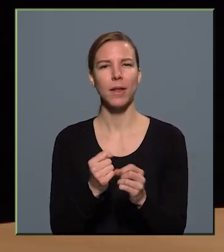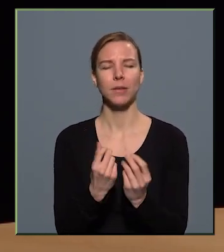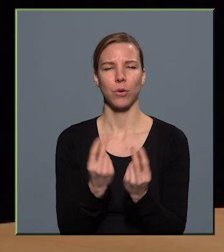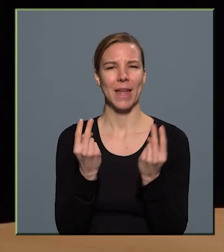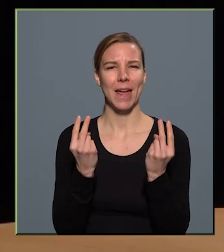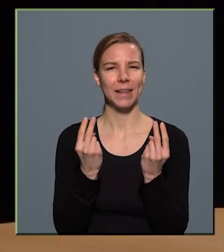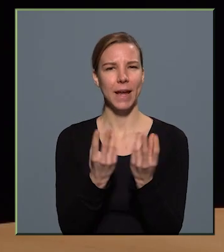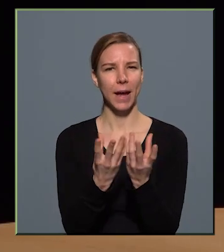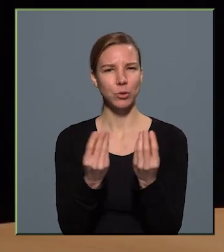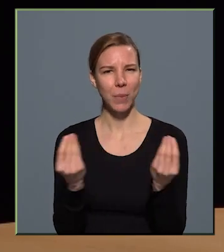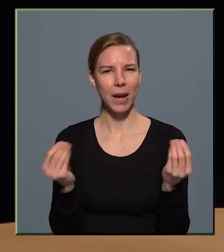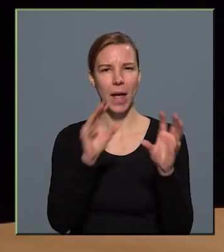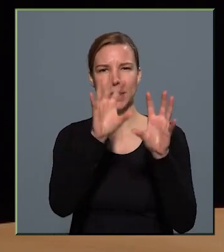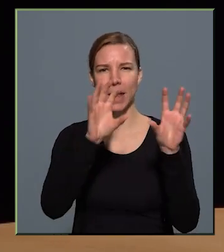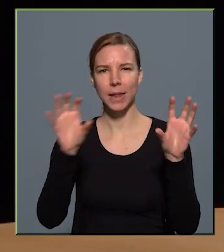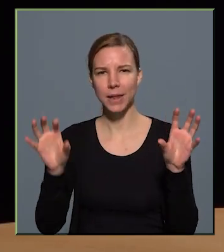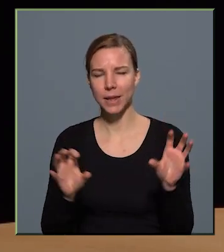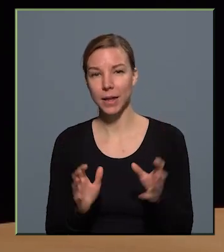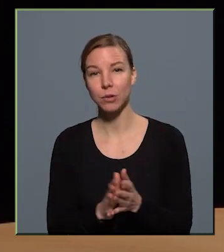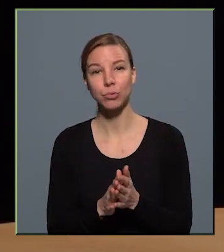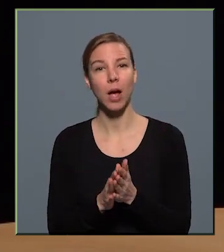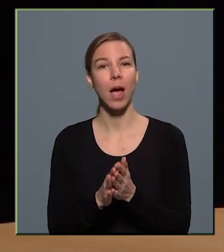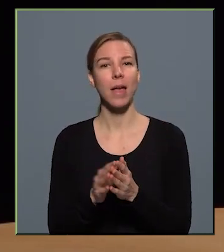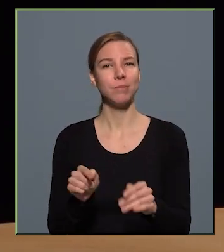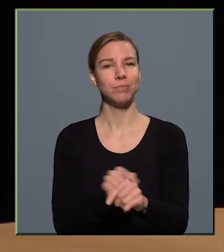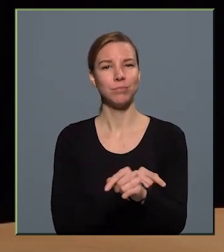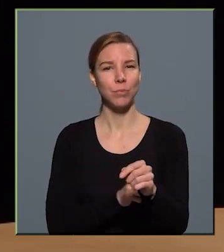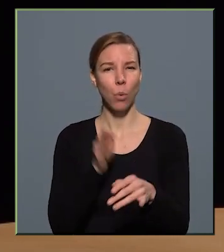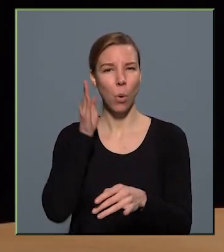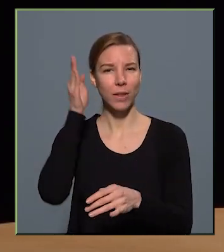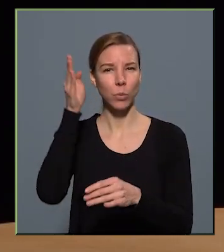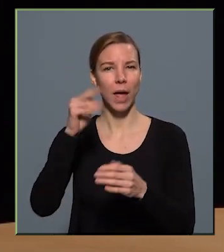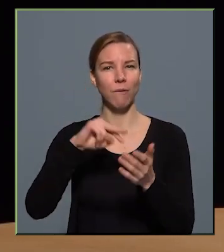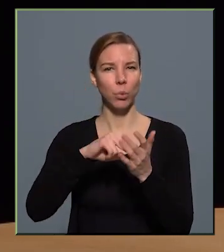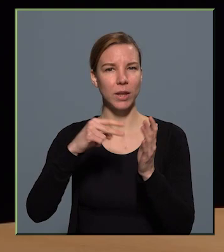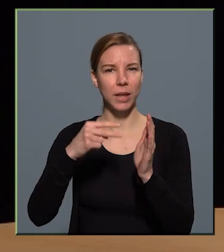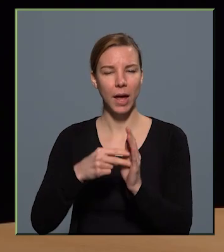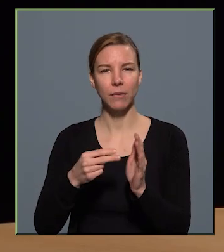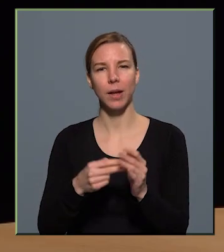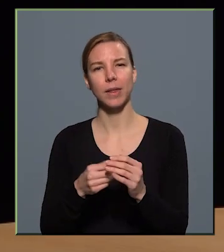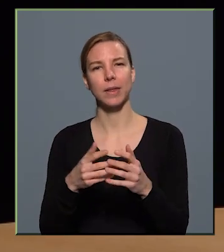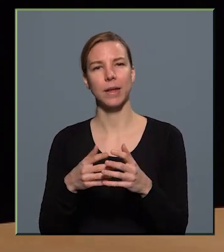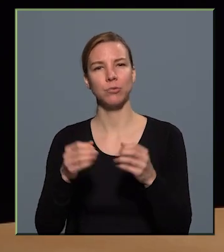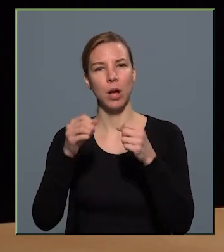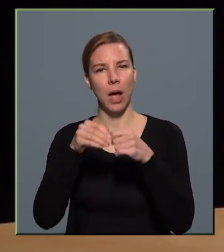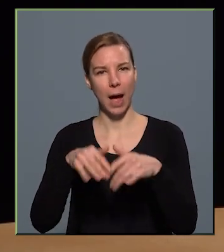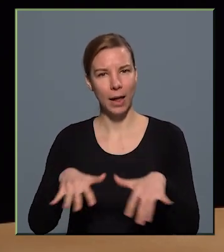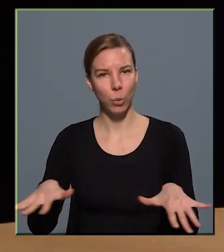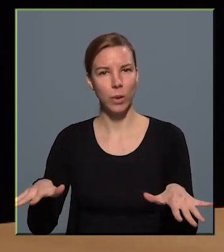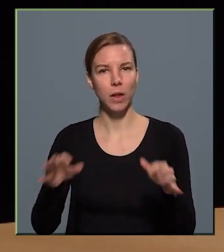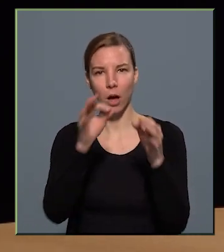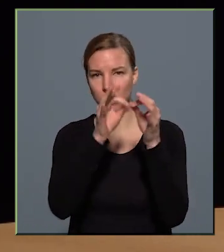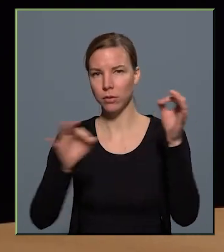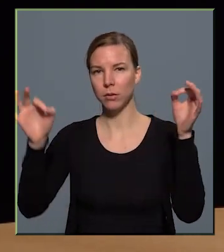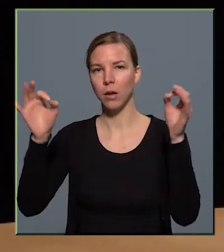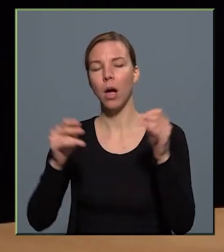berendezésekkel, ugye mondtad a hosszú távot, ezek mind hosszú távú tervezést igényelnek, a hálózatainkkal, amiről persze tudjuk, mikor elmegyünk